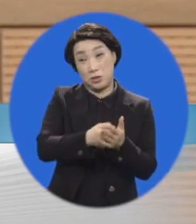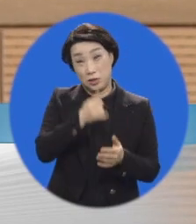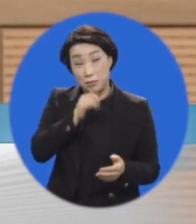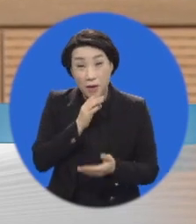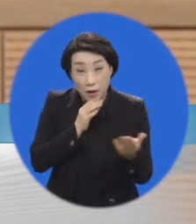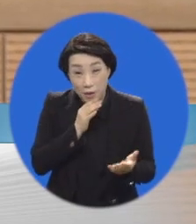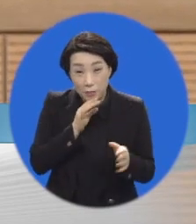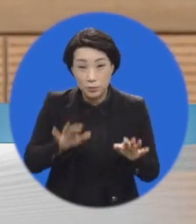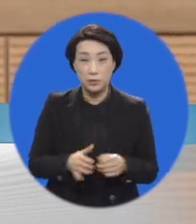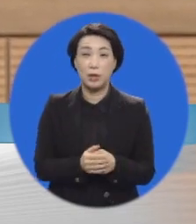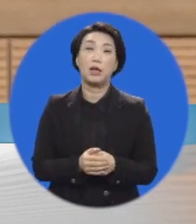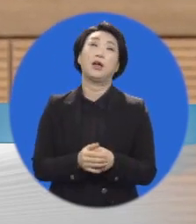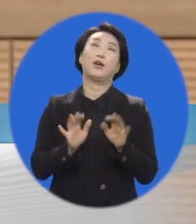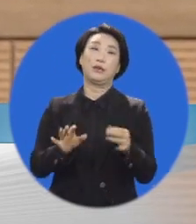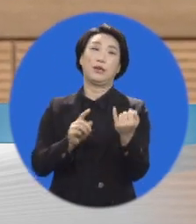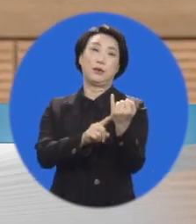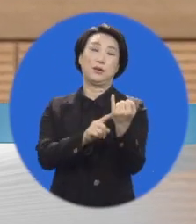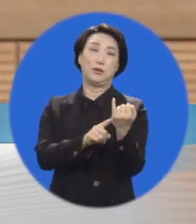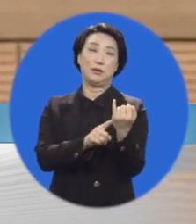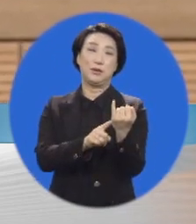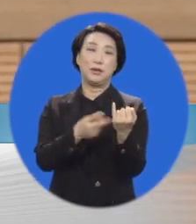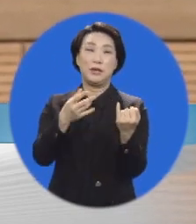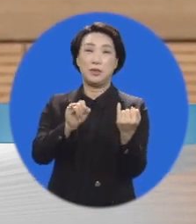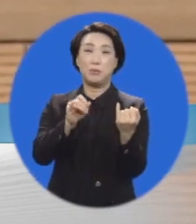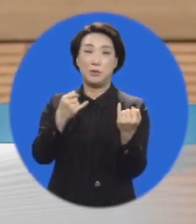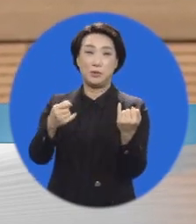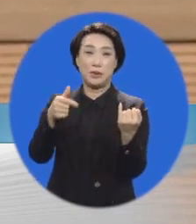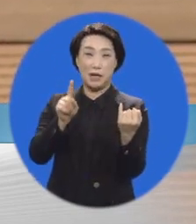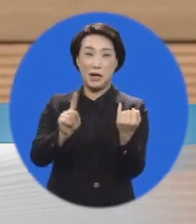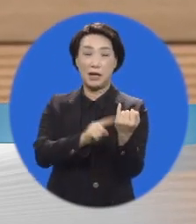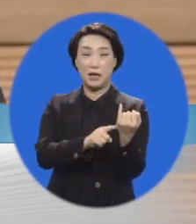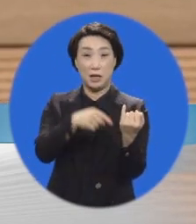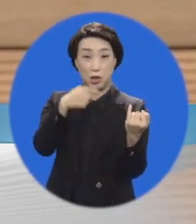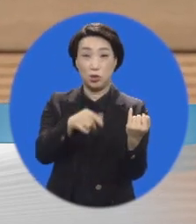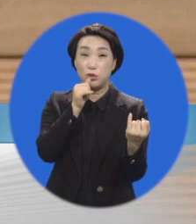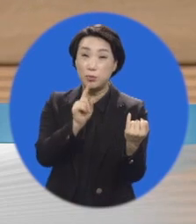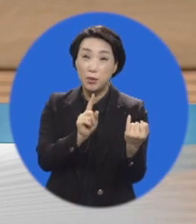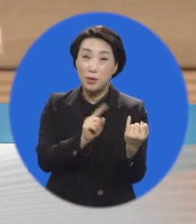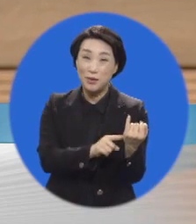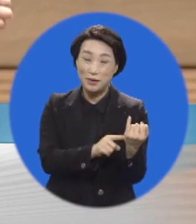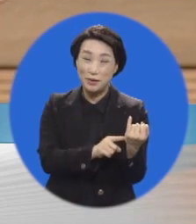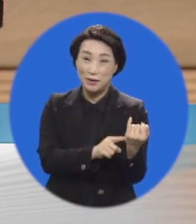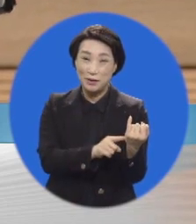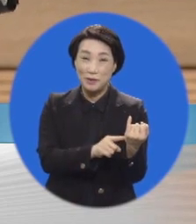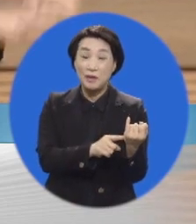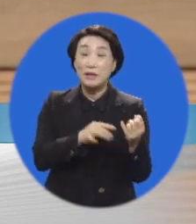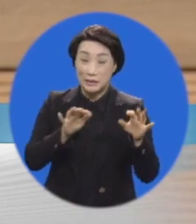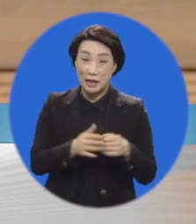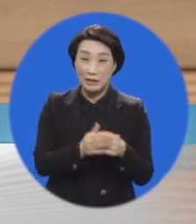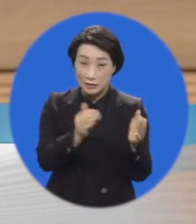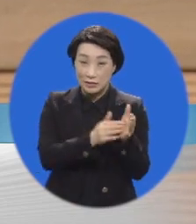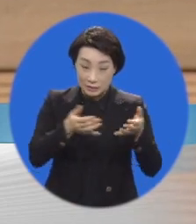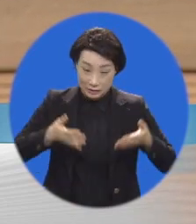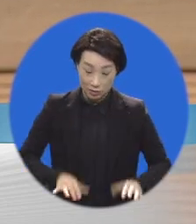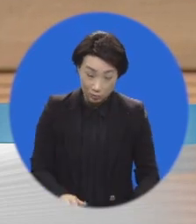근데 이미 리브가에게 말씀 주셨잖아요. 예, 태어나서